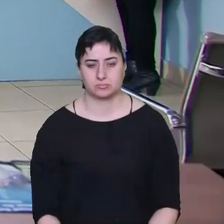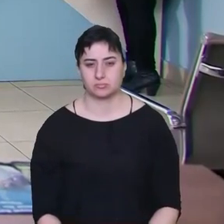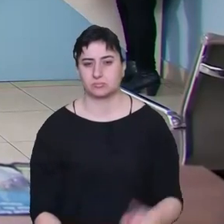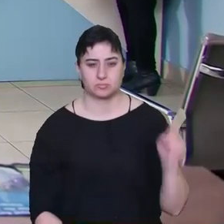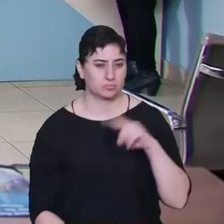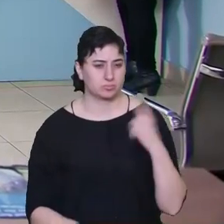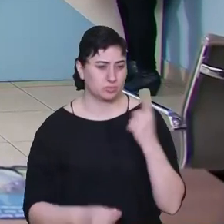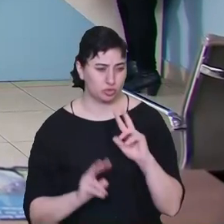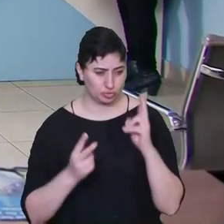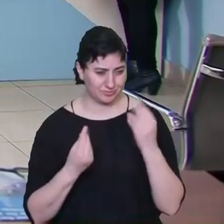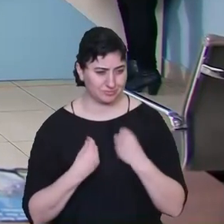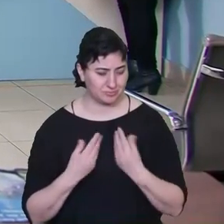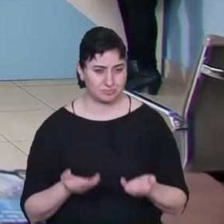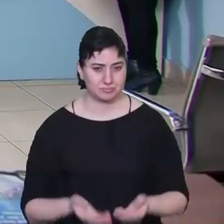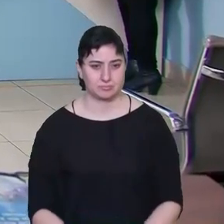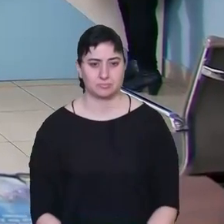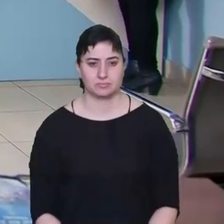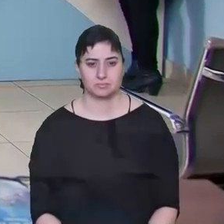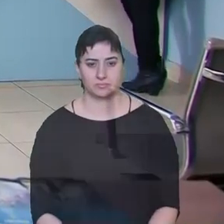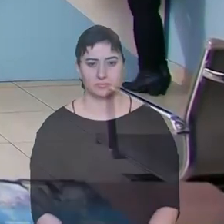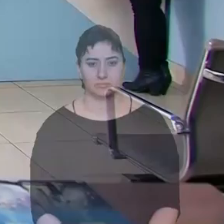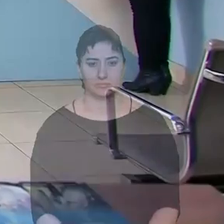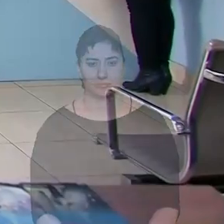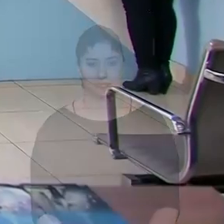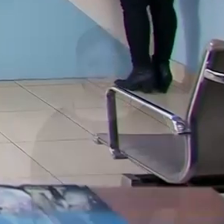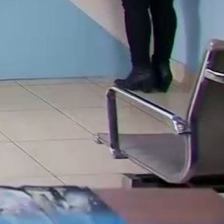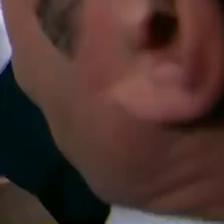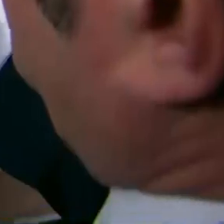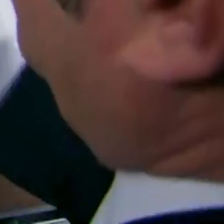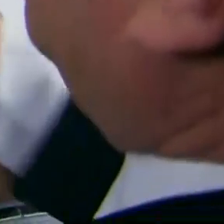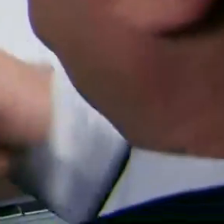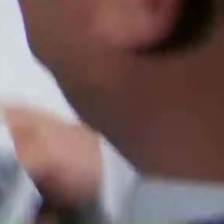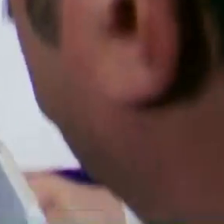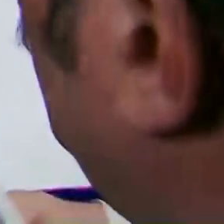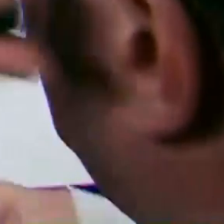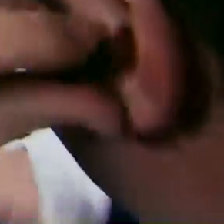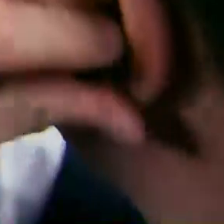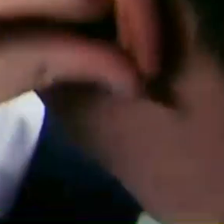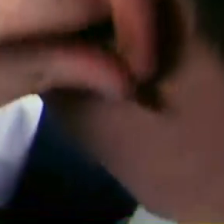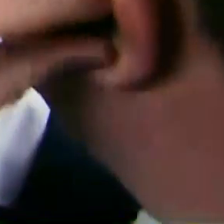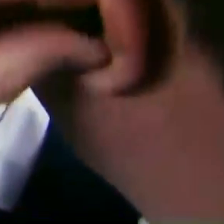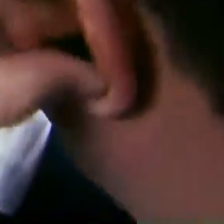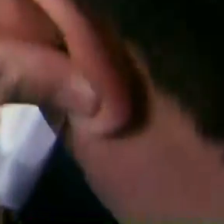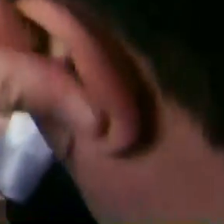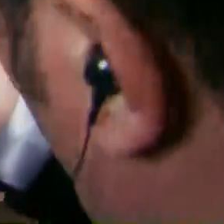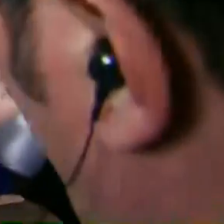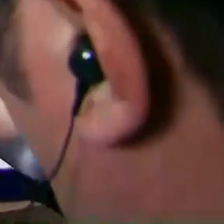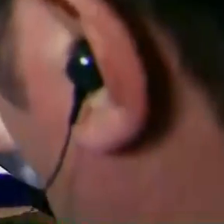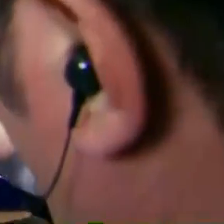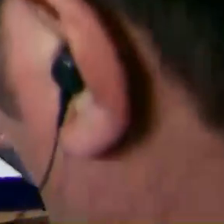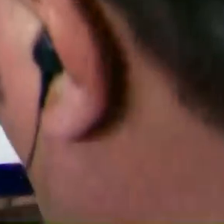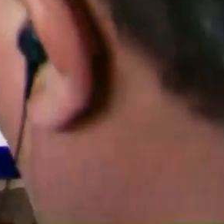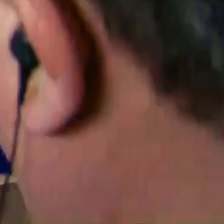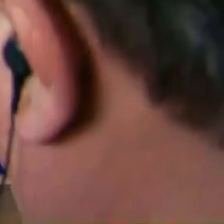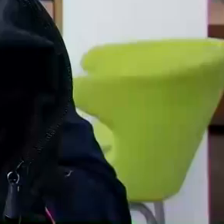Biri bir sürpriz falan mı yapmaya çalışıyor? Herkes işinde gücünde, kimsenin Nurhan'a baktığı yok. Yoyo şeklindeki kulaklığın kablosunu